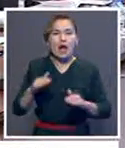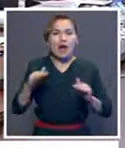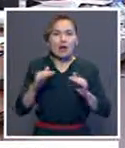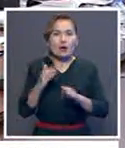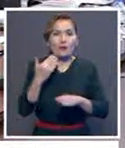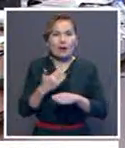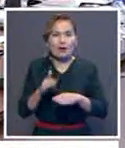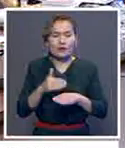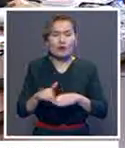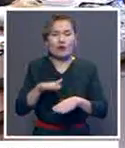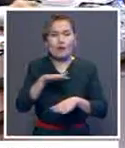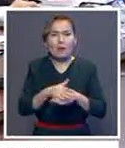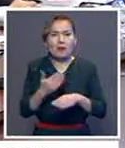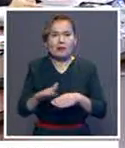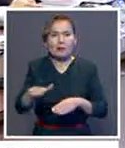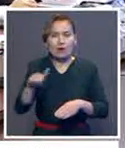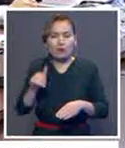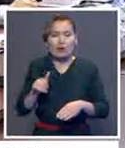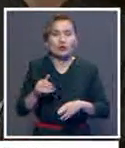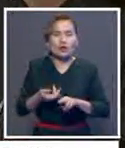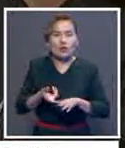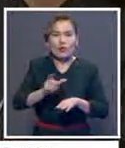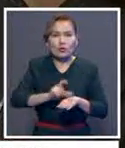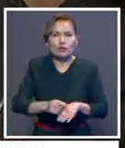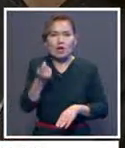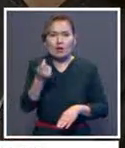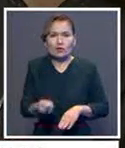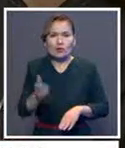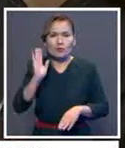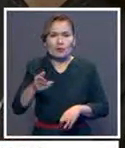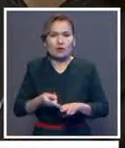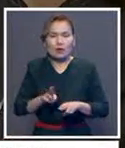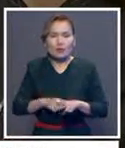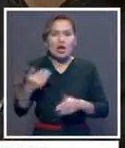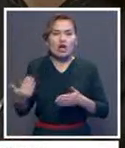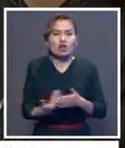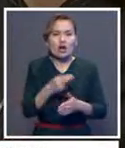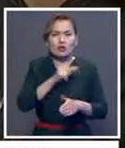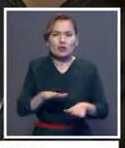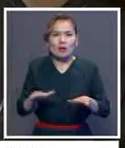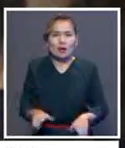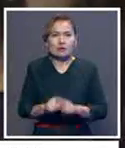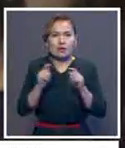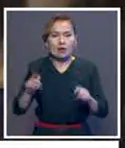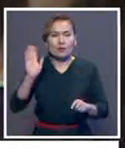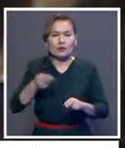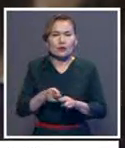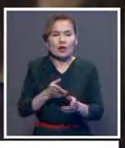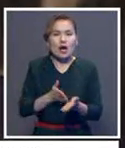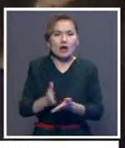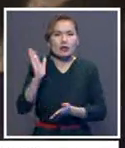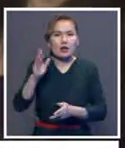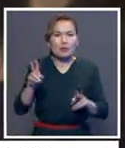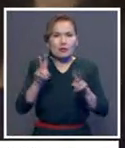ипотекалық несиенің қолжетімділігі құрылыс саласының дамуына ықпал етеді, дейді сарапшылар. Осы орайда жаңа жұмыс орындары ашылмақ. Стратегиялық